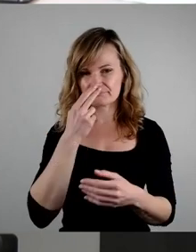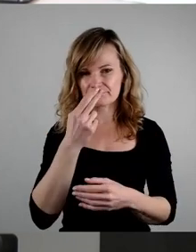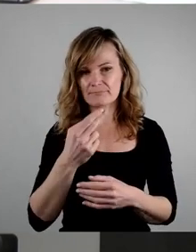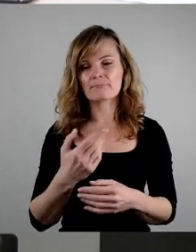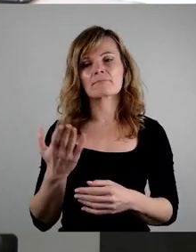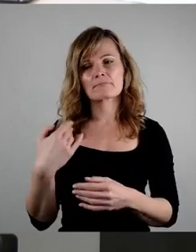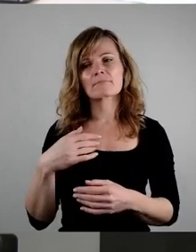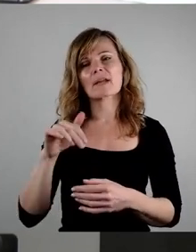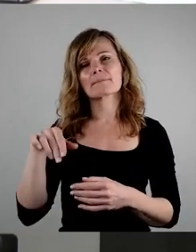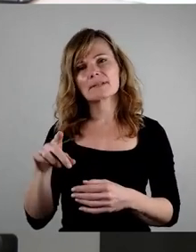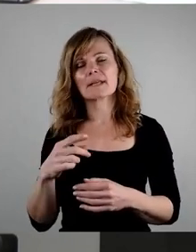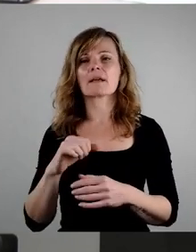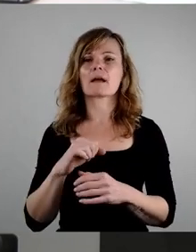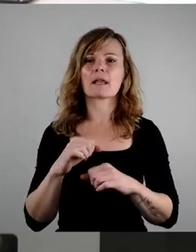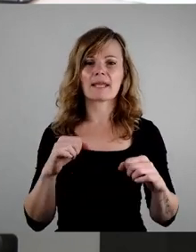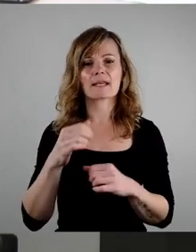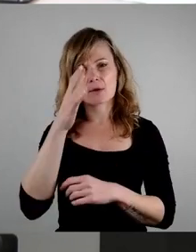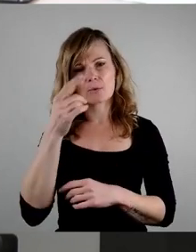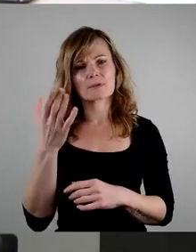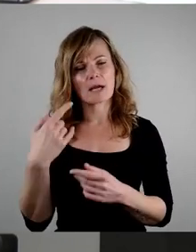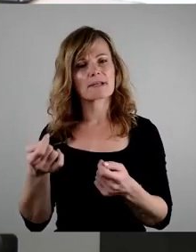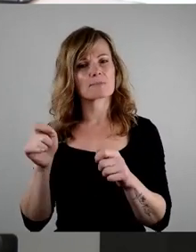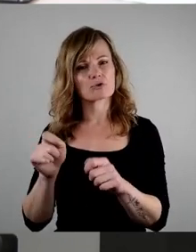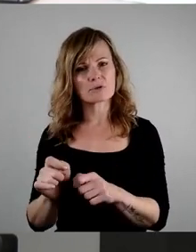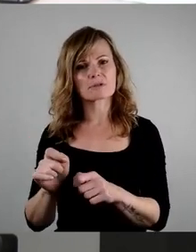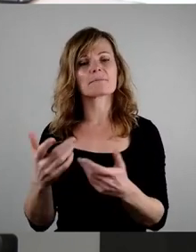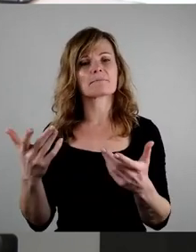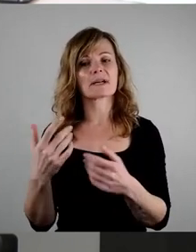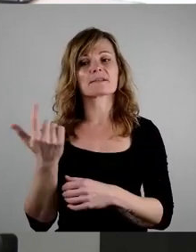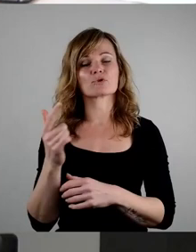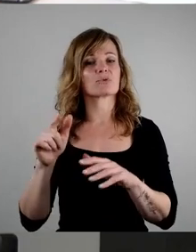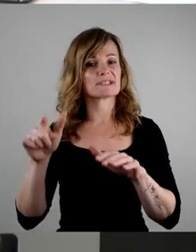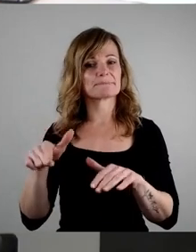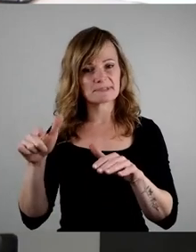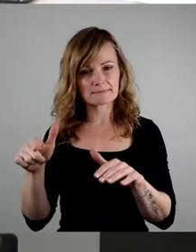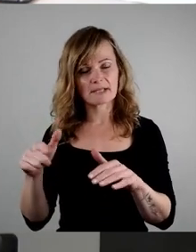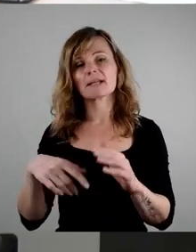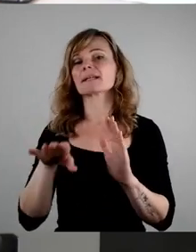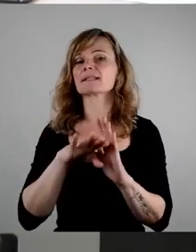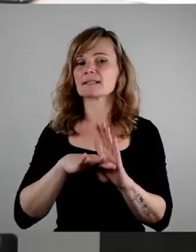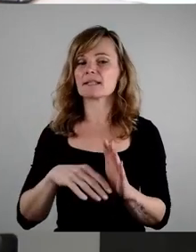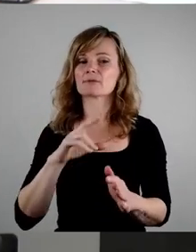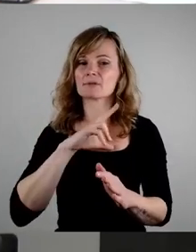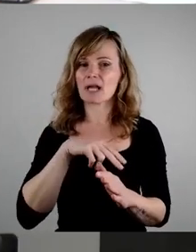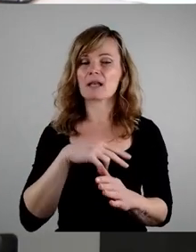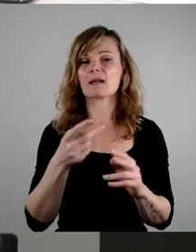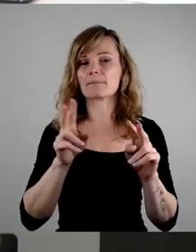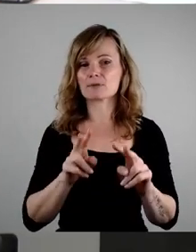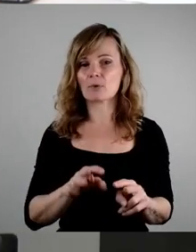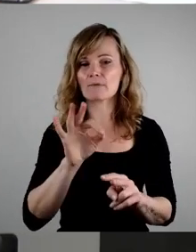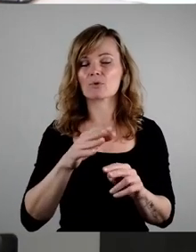SPD, der Linken und der Grünen wurde 2017 die gesetzlich vorgeschriebene soziale Betreuung für Flüchtlinge massiv